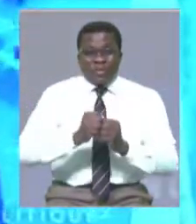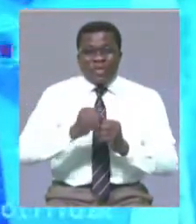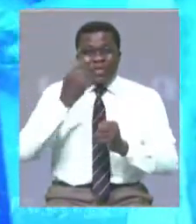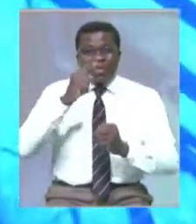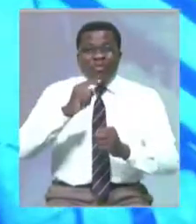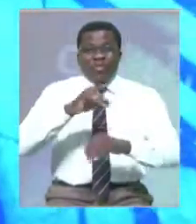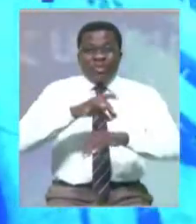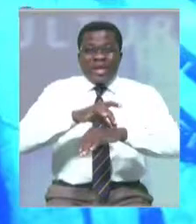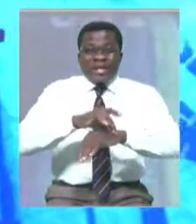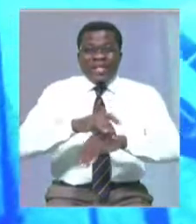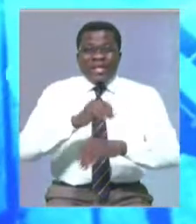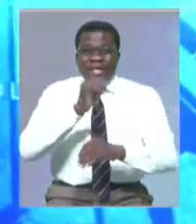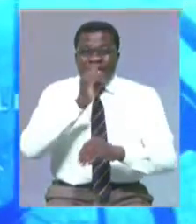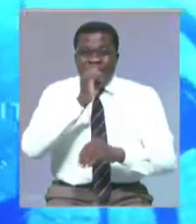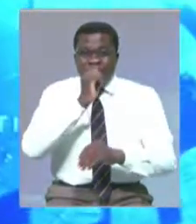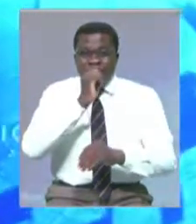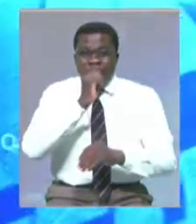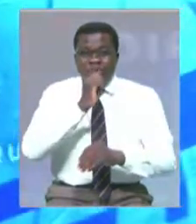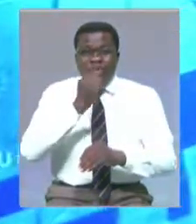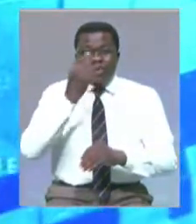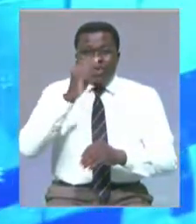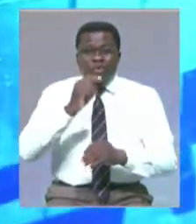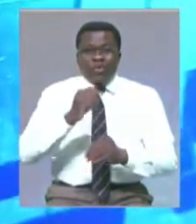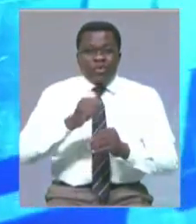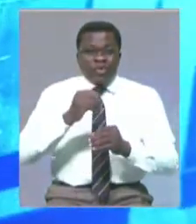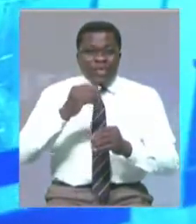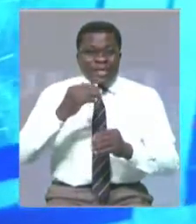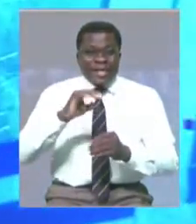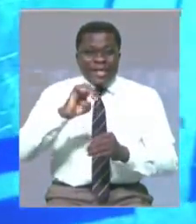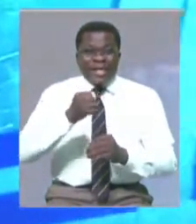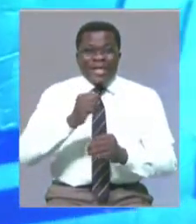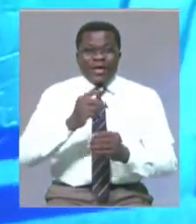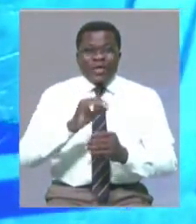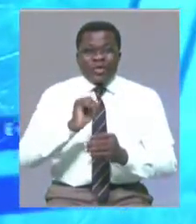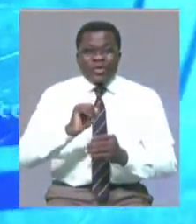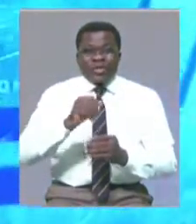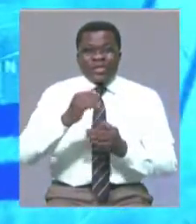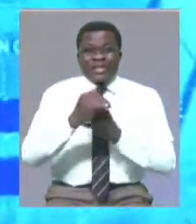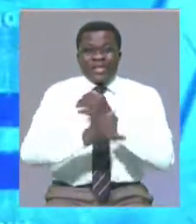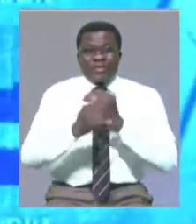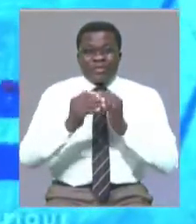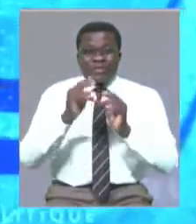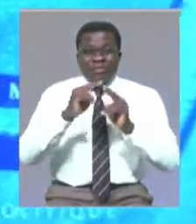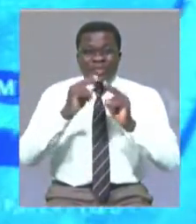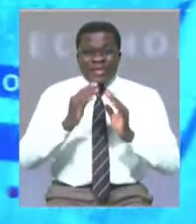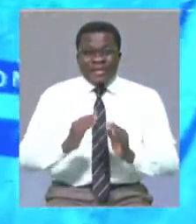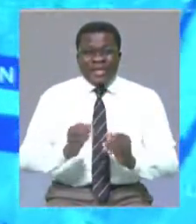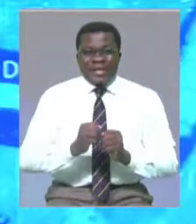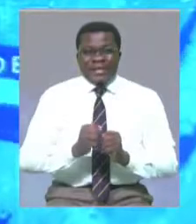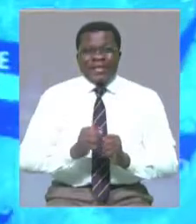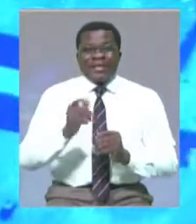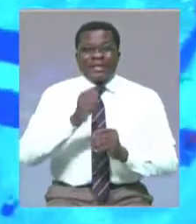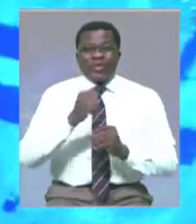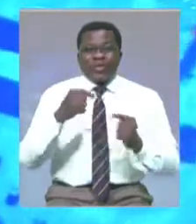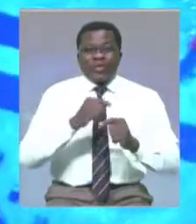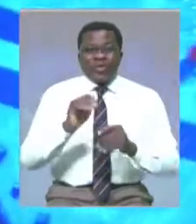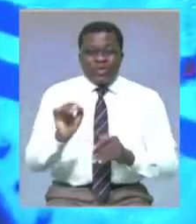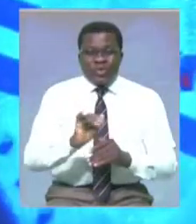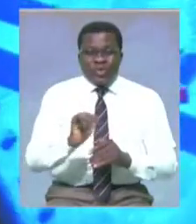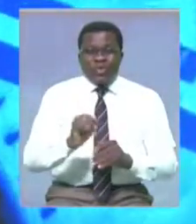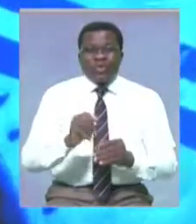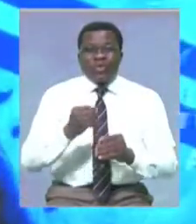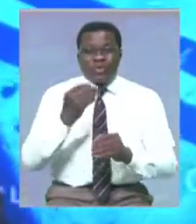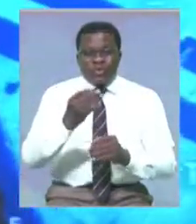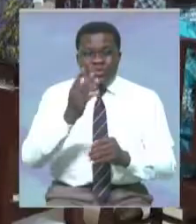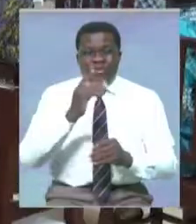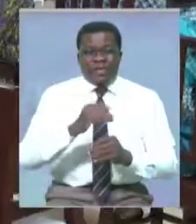terre et à l'eau, à l'agroécologique paysanne. Une lutte commune, Herman Rodrigue Amegan et Petronille Lokoso